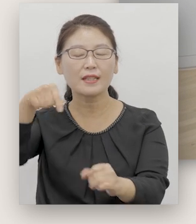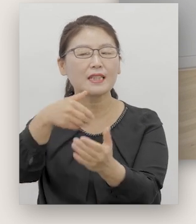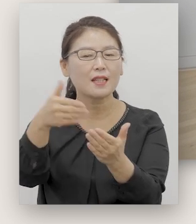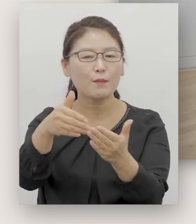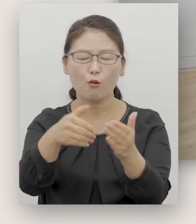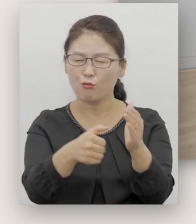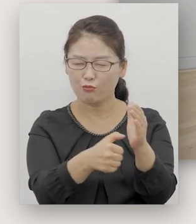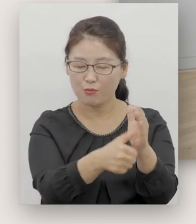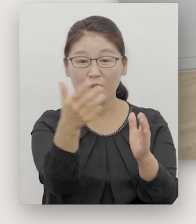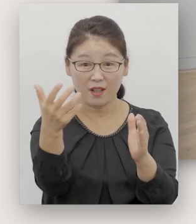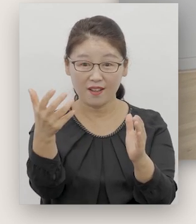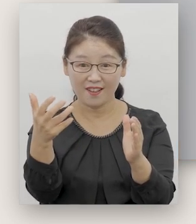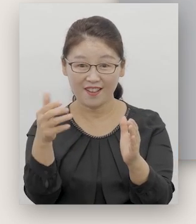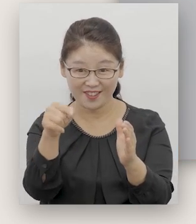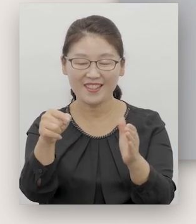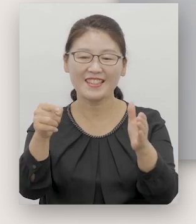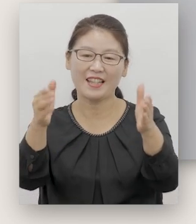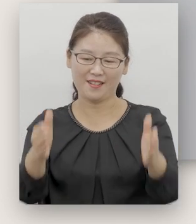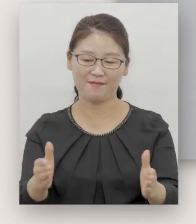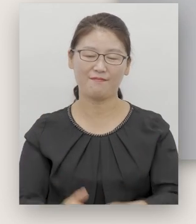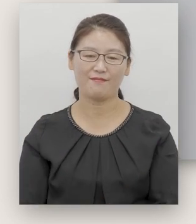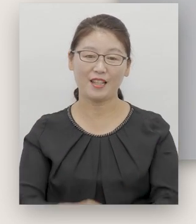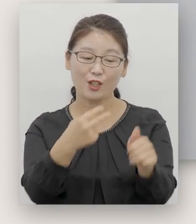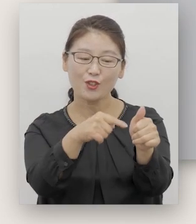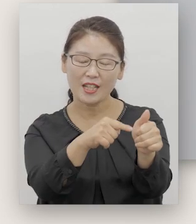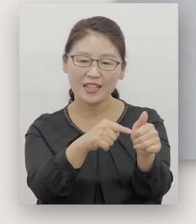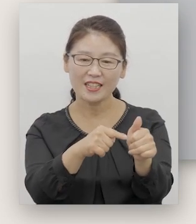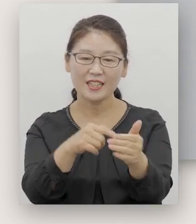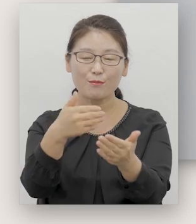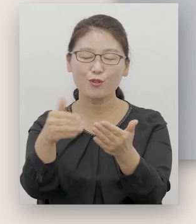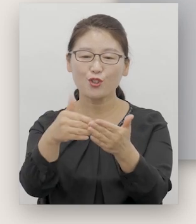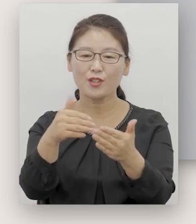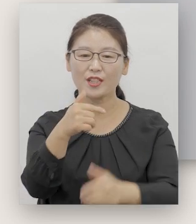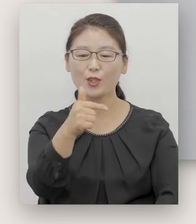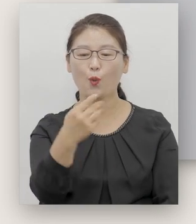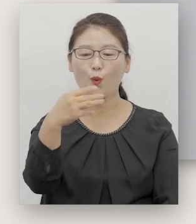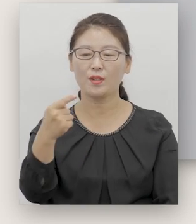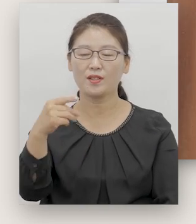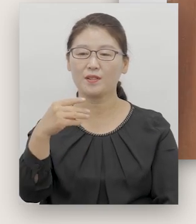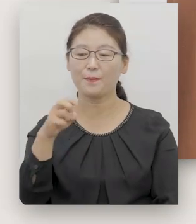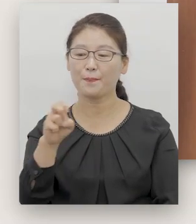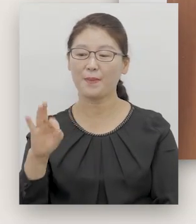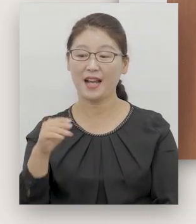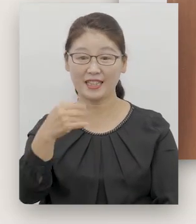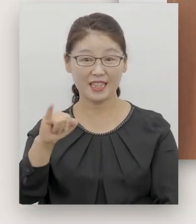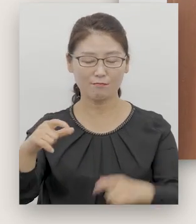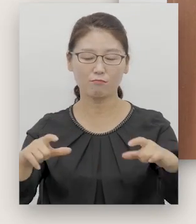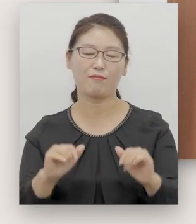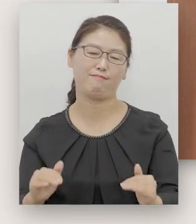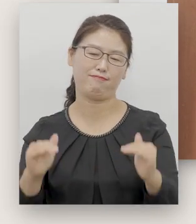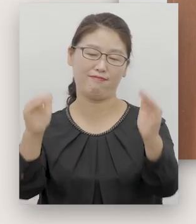듀샹은 프랑스 노르망디 지역에서 자라났는데요. 여기 보시는 이 그림은 듀샹이 고등학생 때